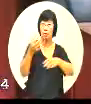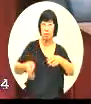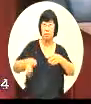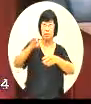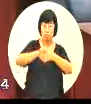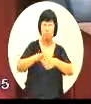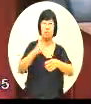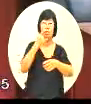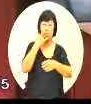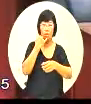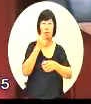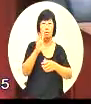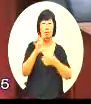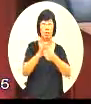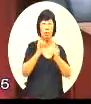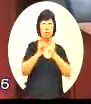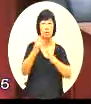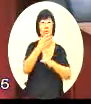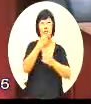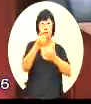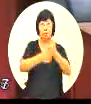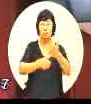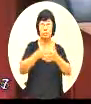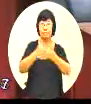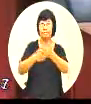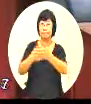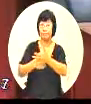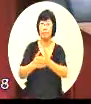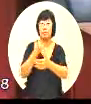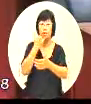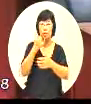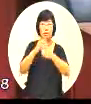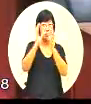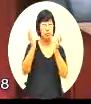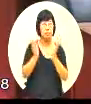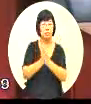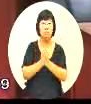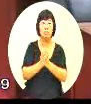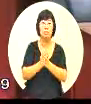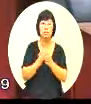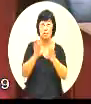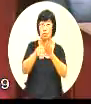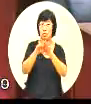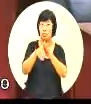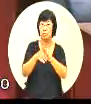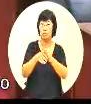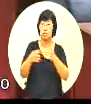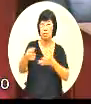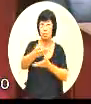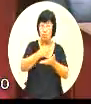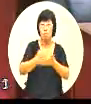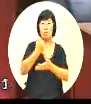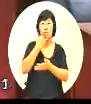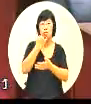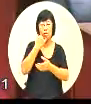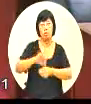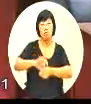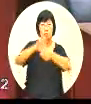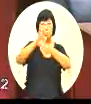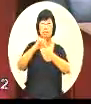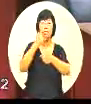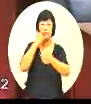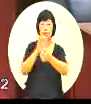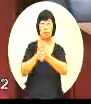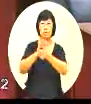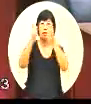工作机会，领社会福利的减少，然后因为这样整体税收增加，它会形成一个正增强。我相信高雄会